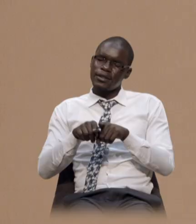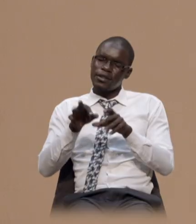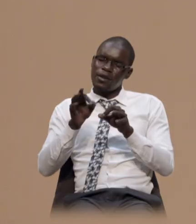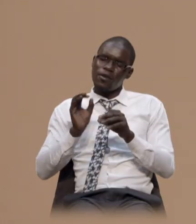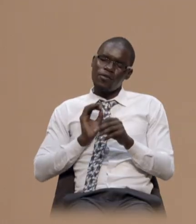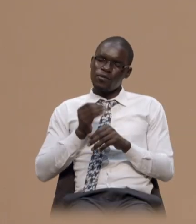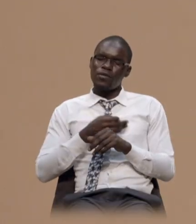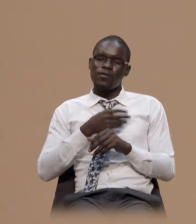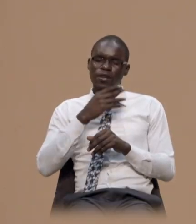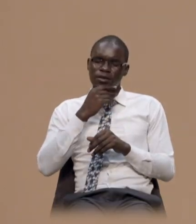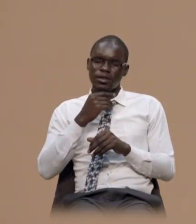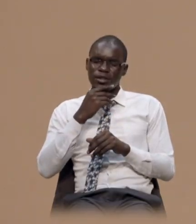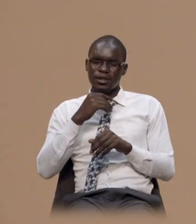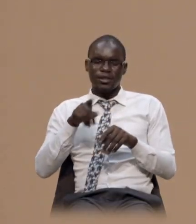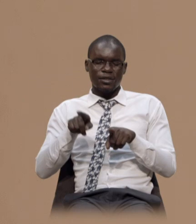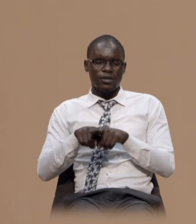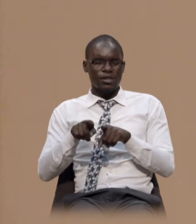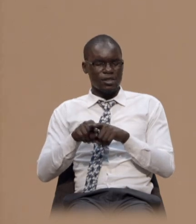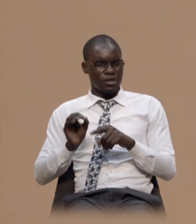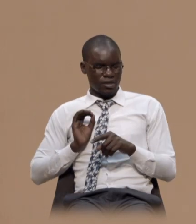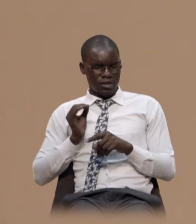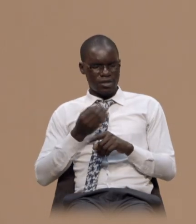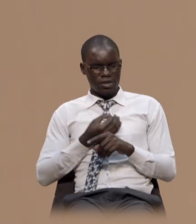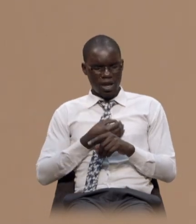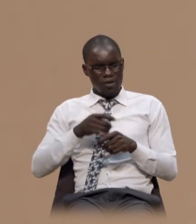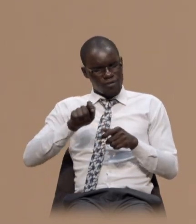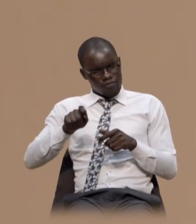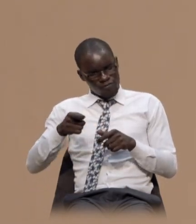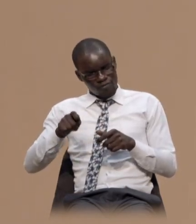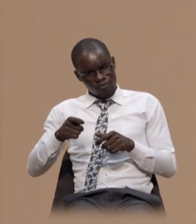mababa yetu, nila tufungu.